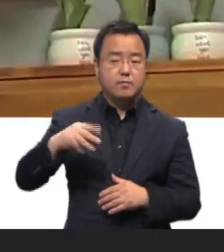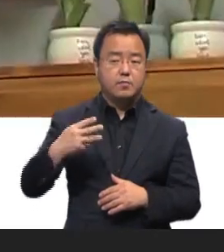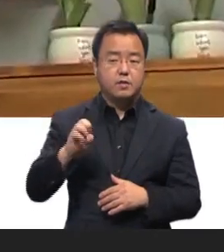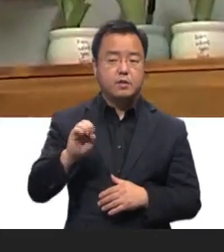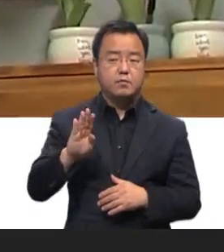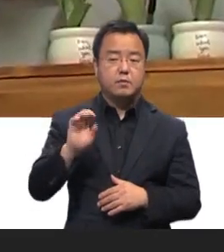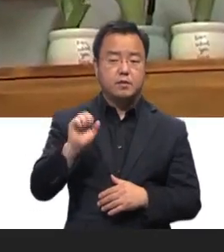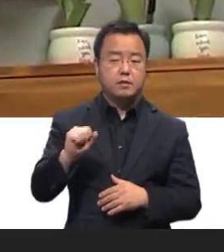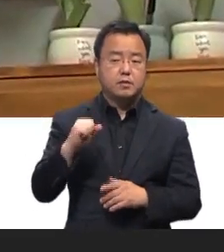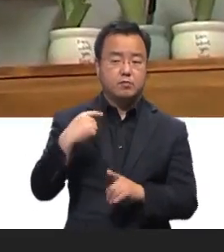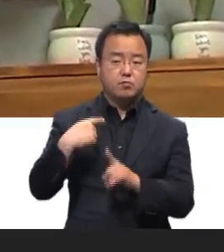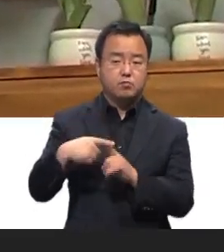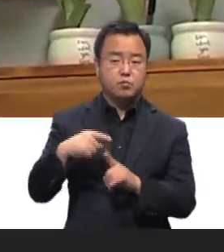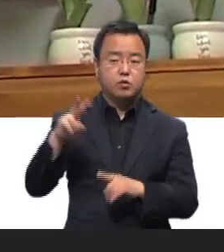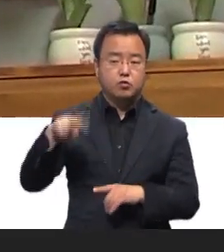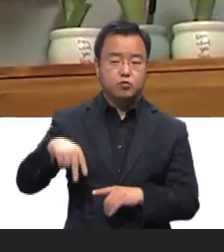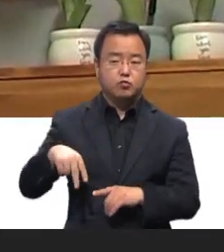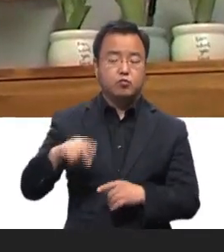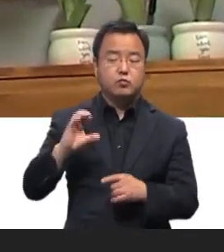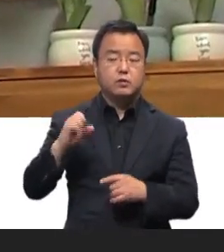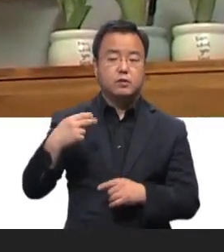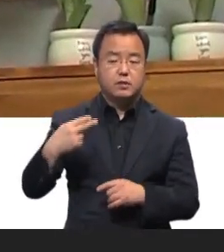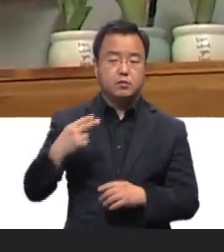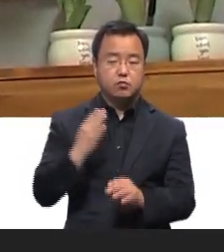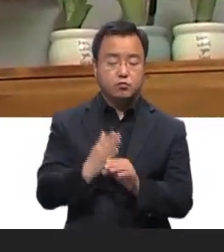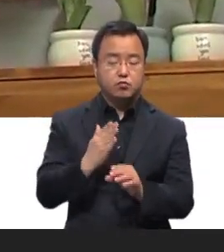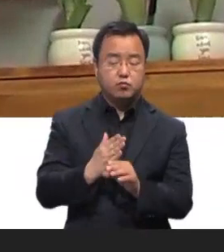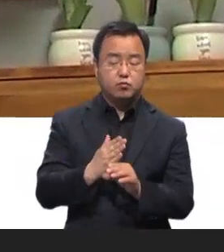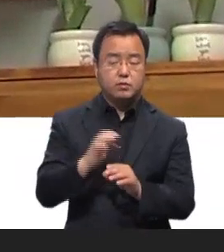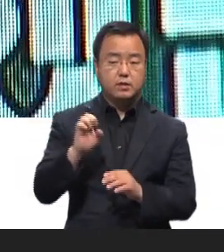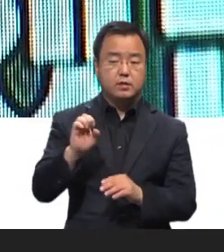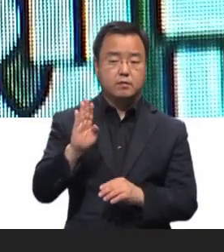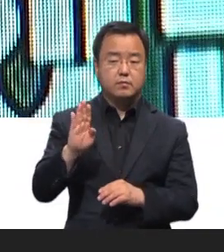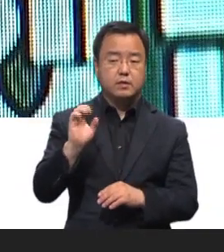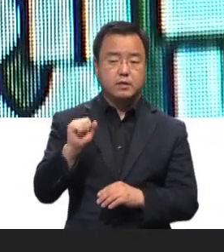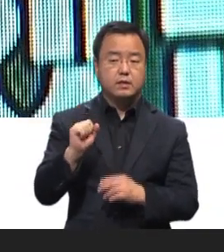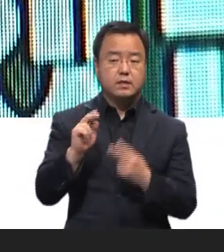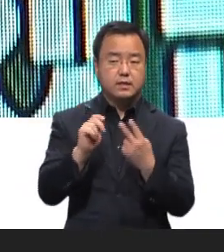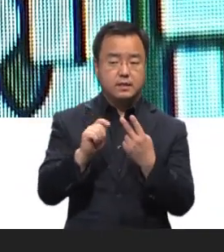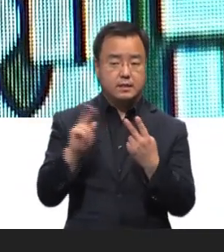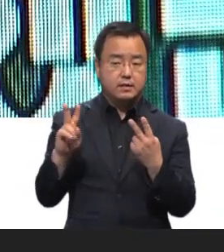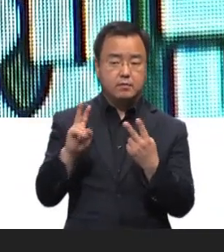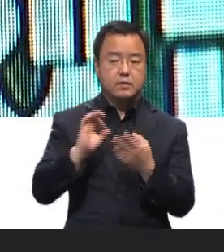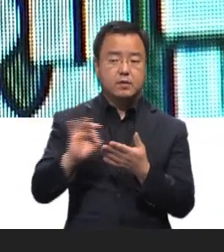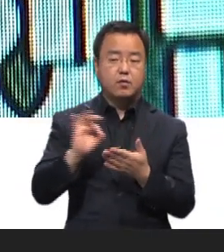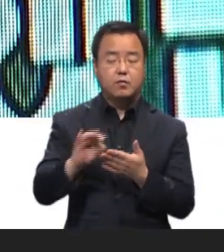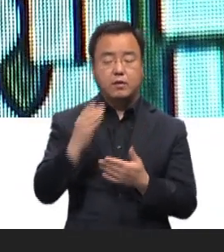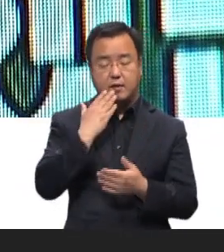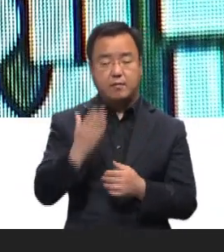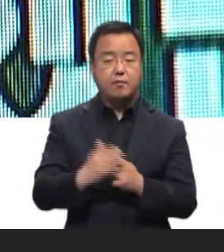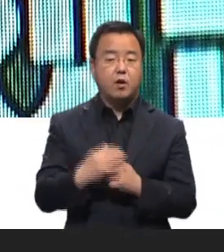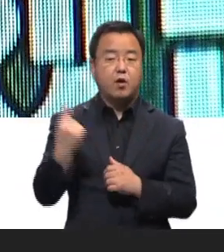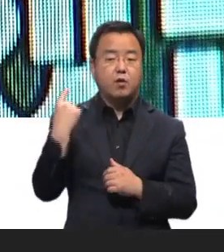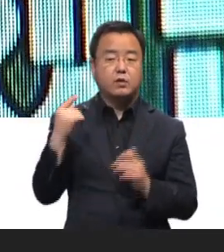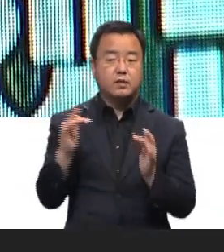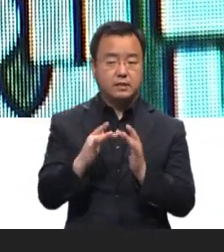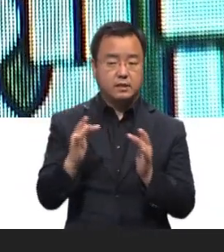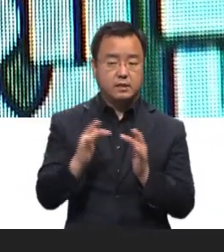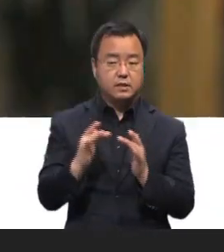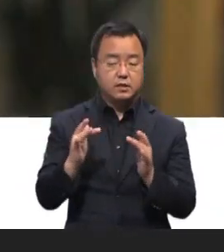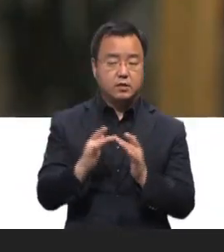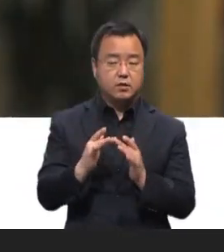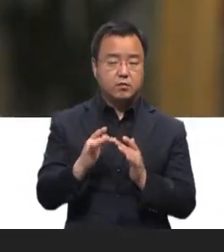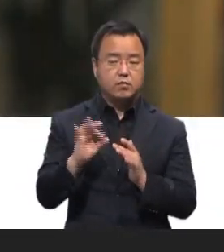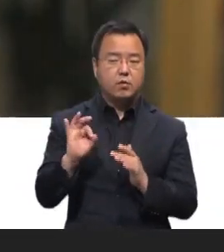ebs 프로그램들을 지상파 입 s2 tv 에서도 시청 가능 하시고요 어젠 abs 제 인터넷 인터넷